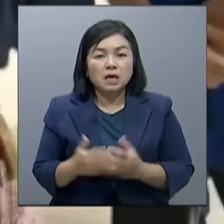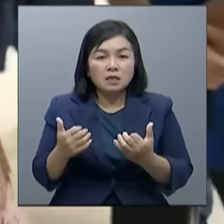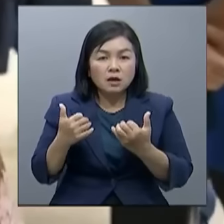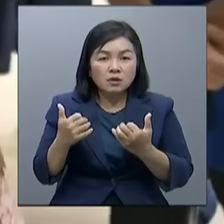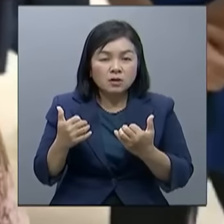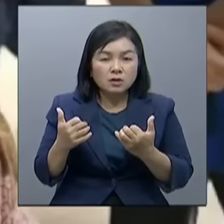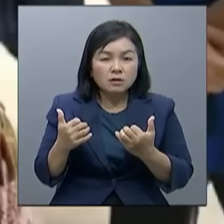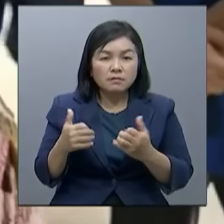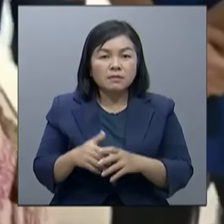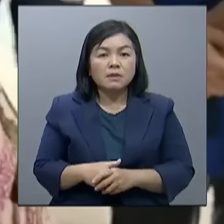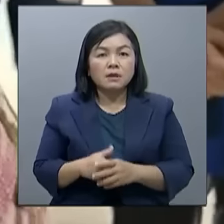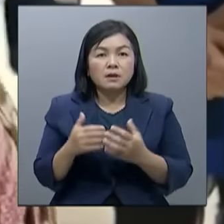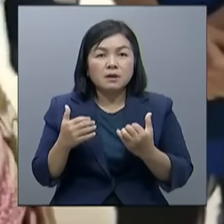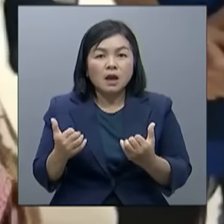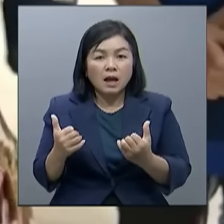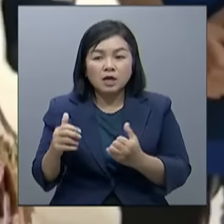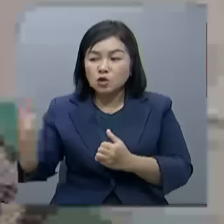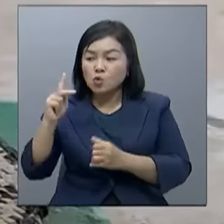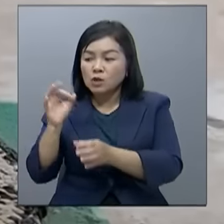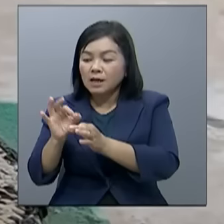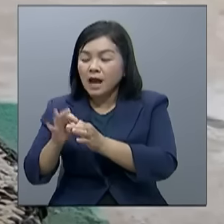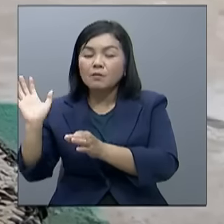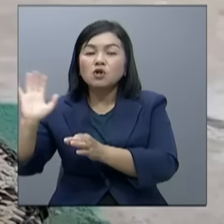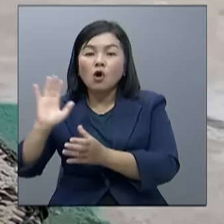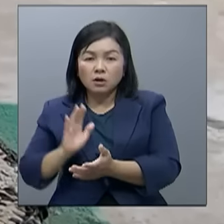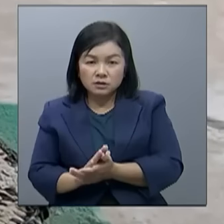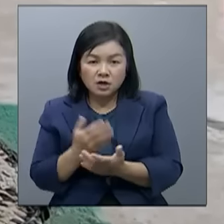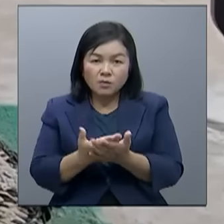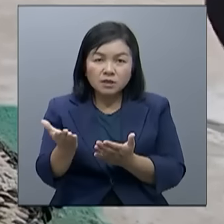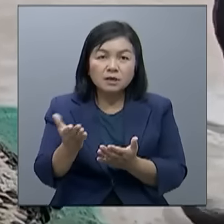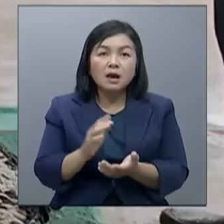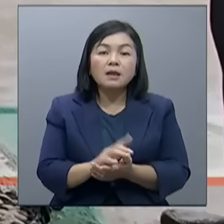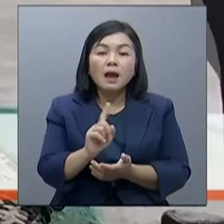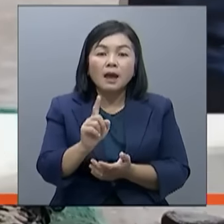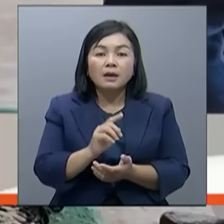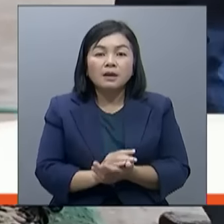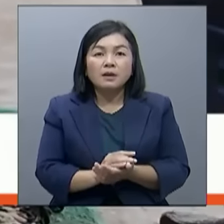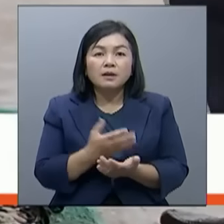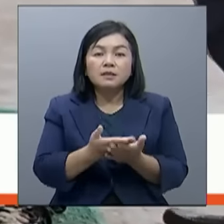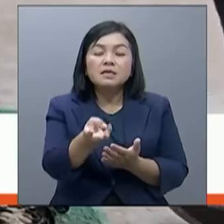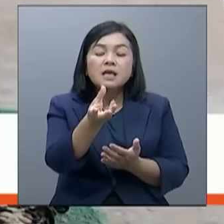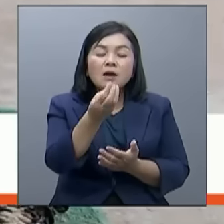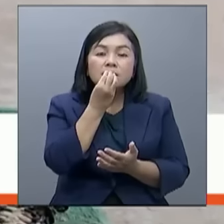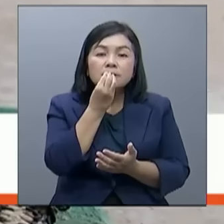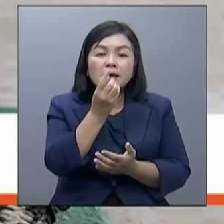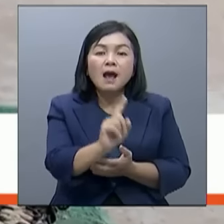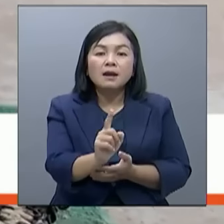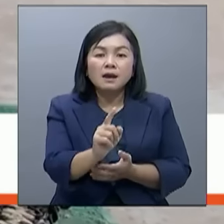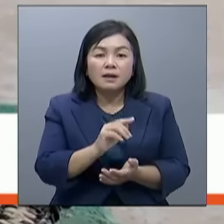อันนี้ไป สมทบเราจะได้ไม่ต้องกู้ธนาคารเพิ่ม จะไปซื้อข้าวสารต้นก็ไว้ เราซื้ออย่างอื่นไหม